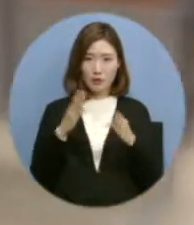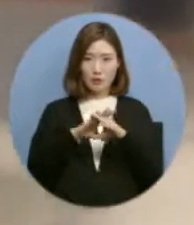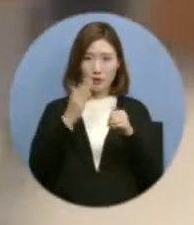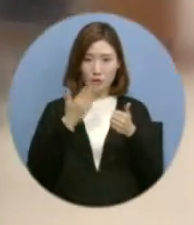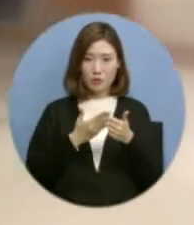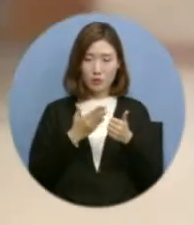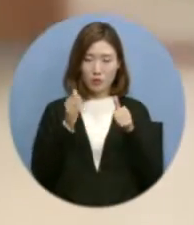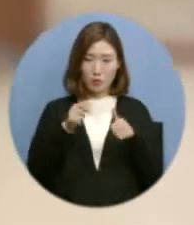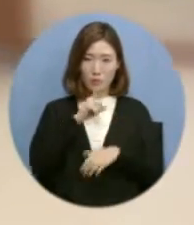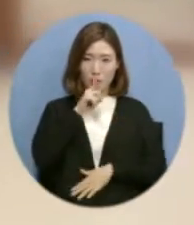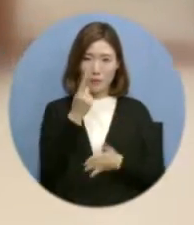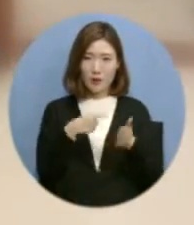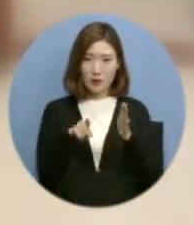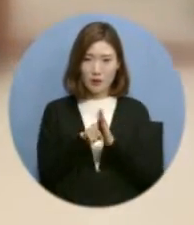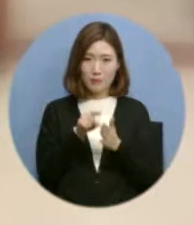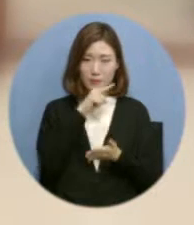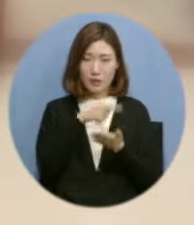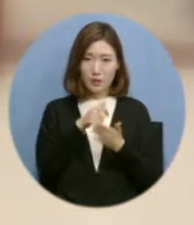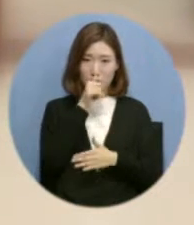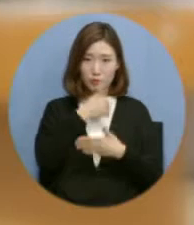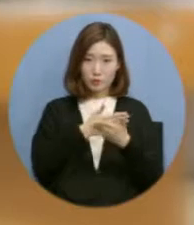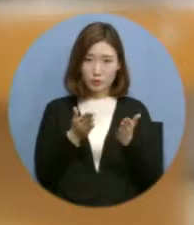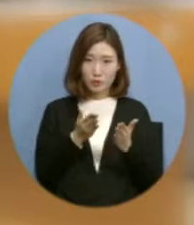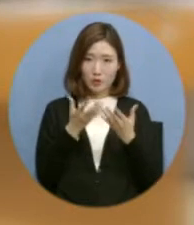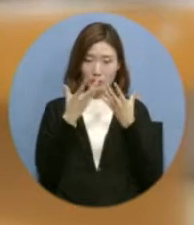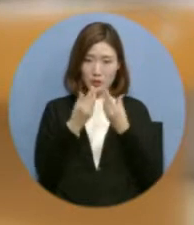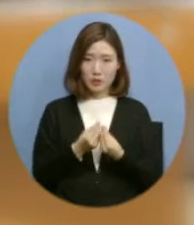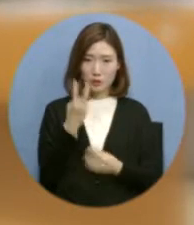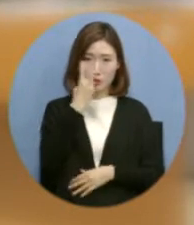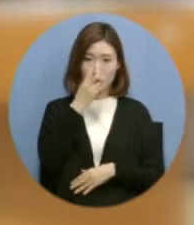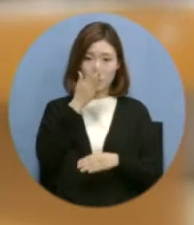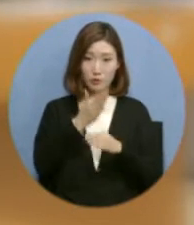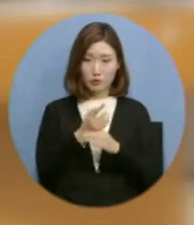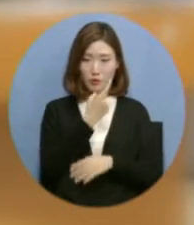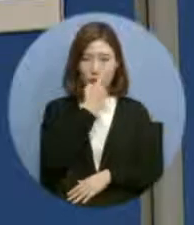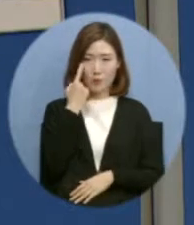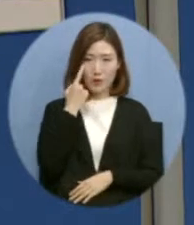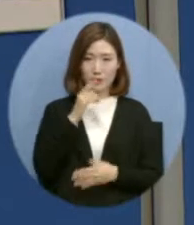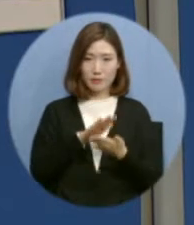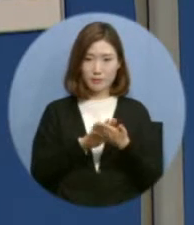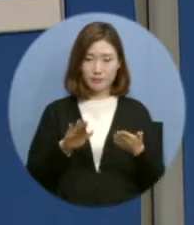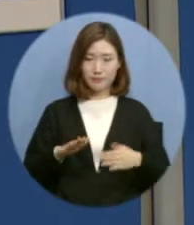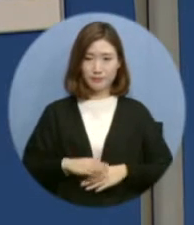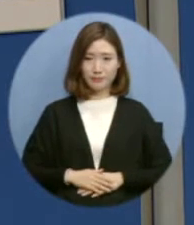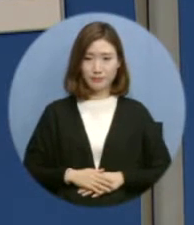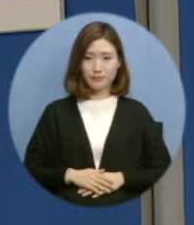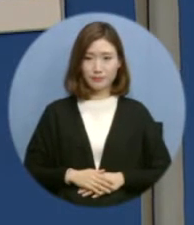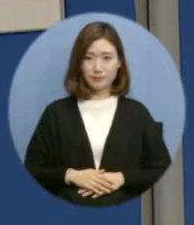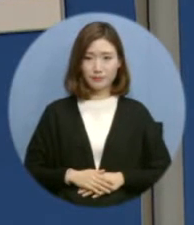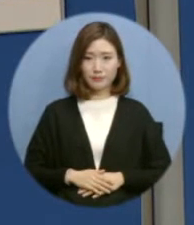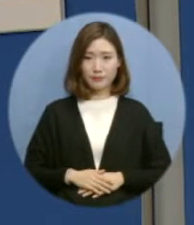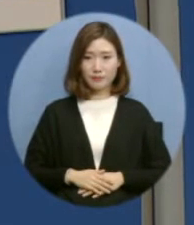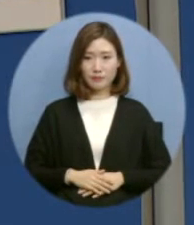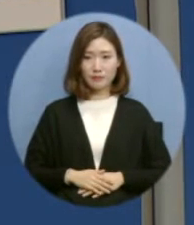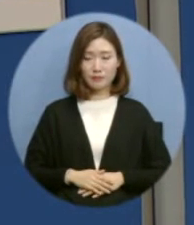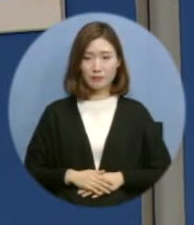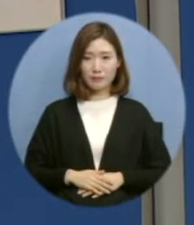민원인들을 고소하기 위해 피해가 있는 부서의 사례를 조사 중인 것으로 확인됐습니다. CNN 뉴스 조성엽입니다.